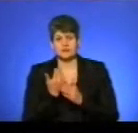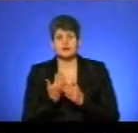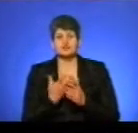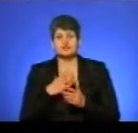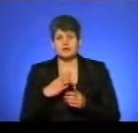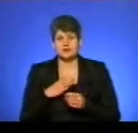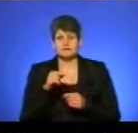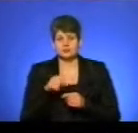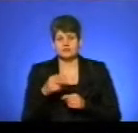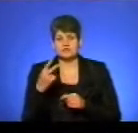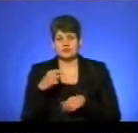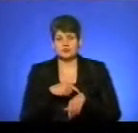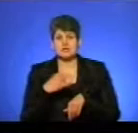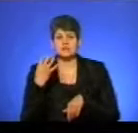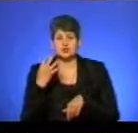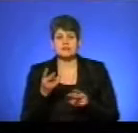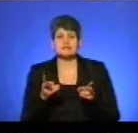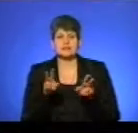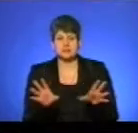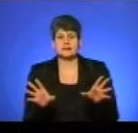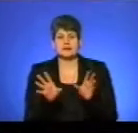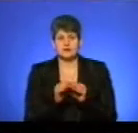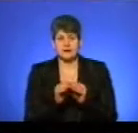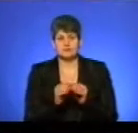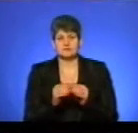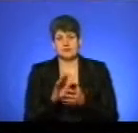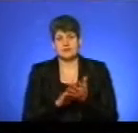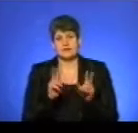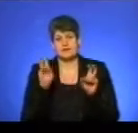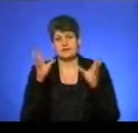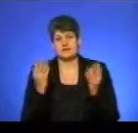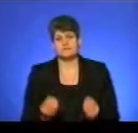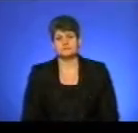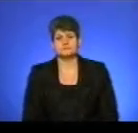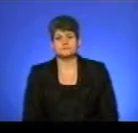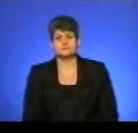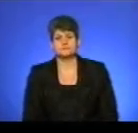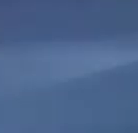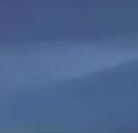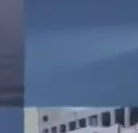чекатиму вас тут о 20:40. І залишайтеся з нами далі в ефірі «Тема дня».